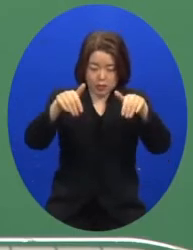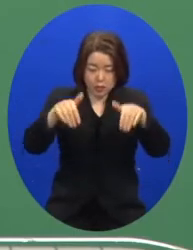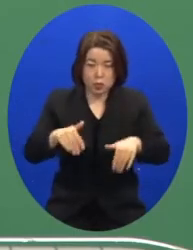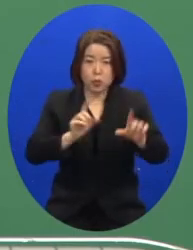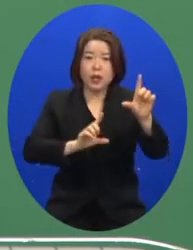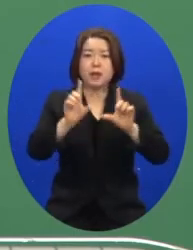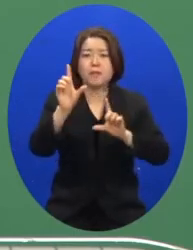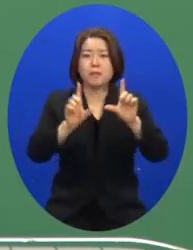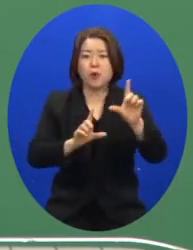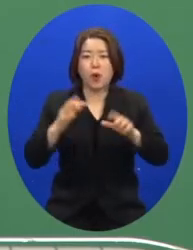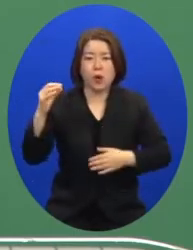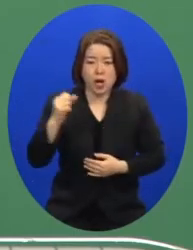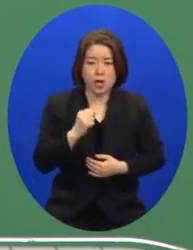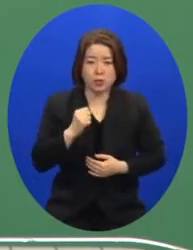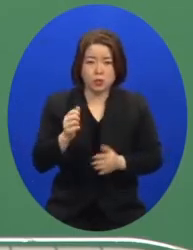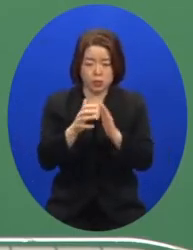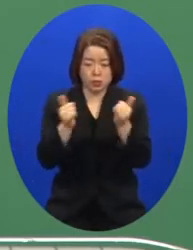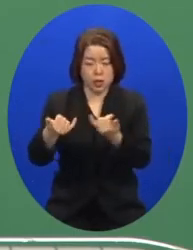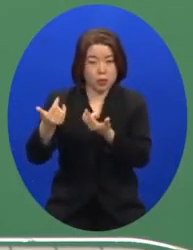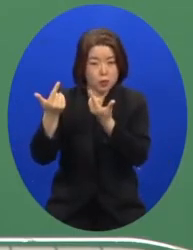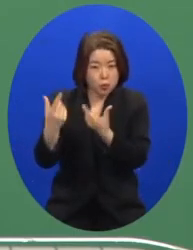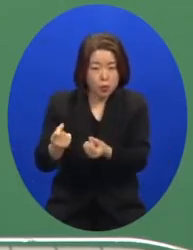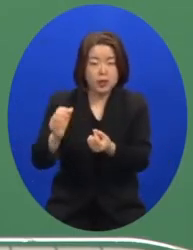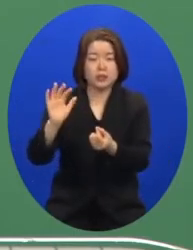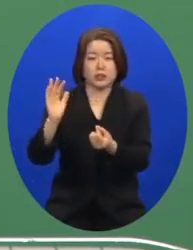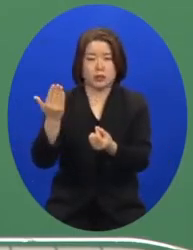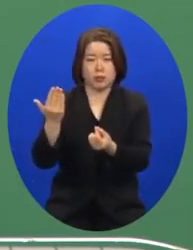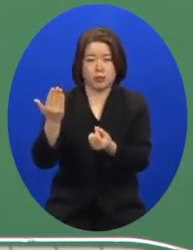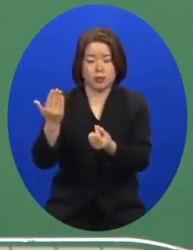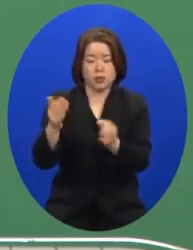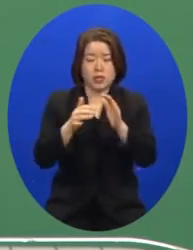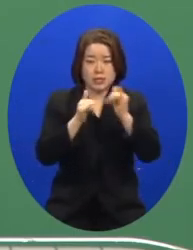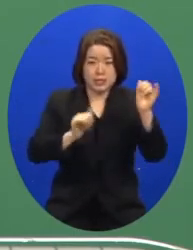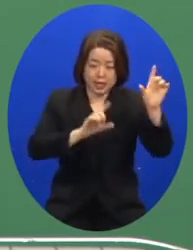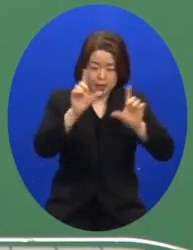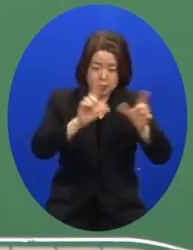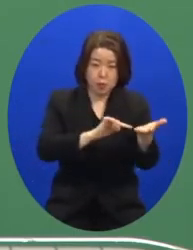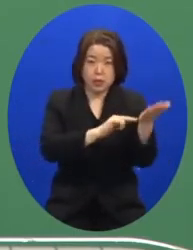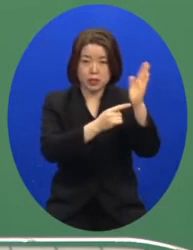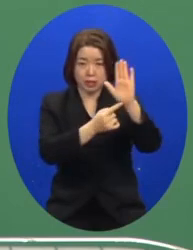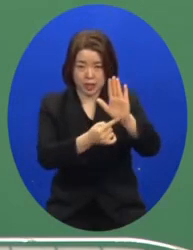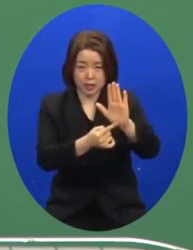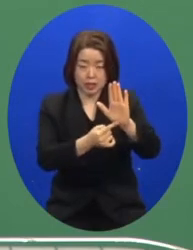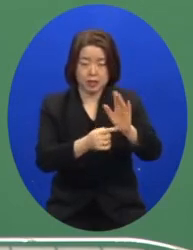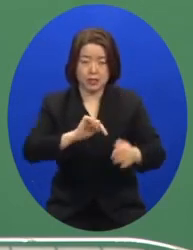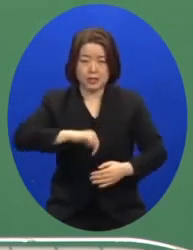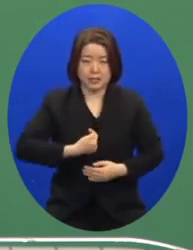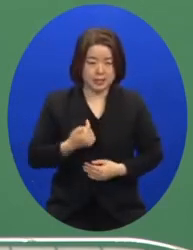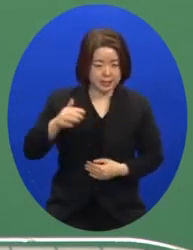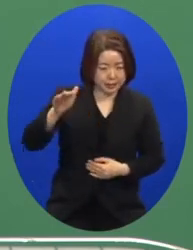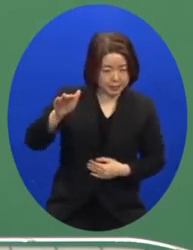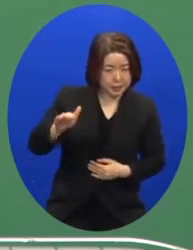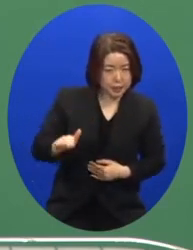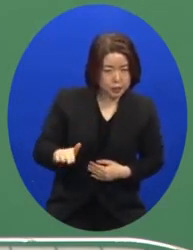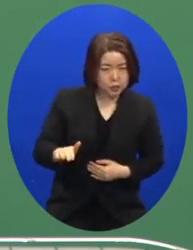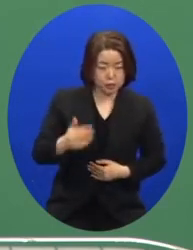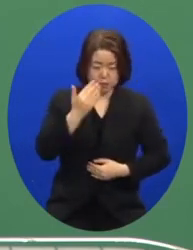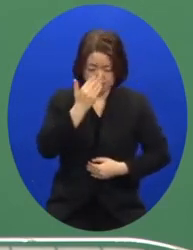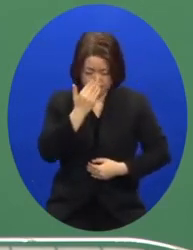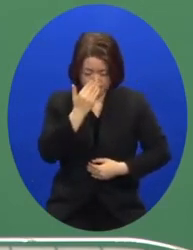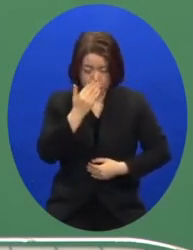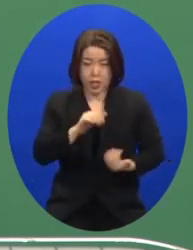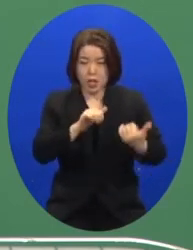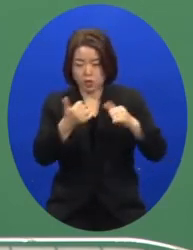가지사 사람들과 같이 되셨고 사람의 모양으로 나타나사 자기를 낮추시고 죽기까지